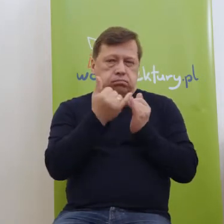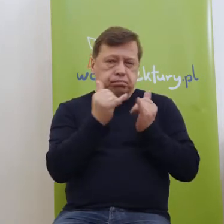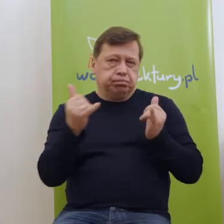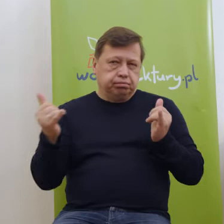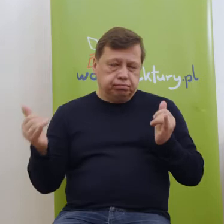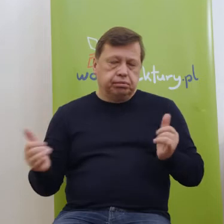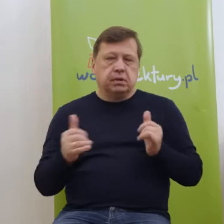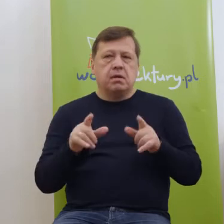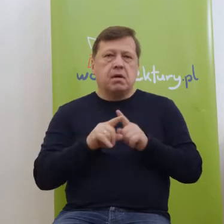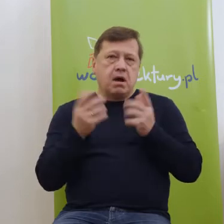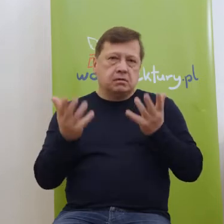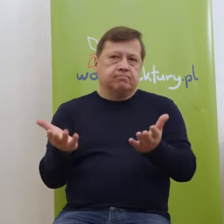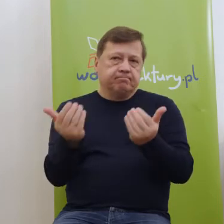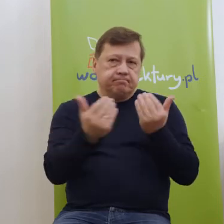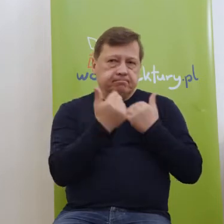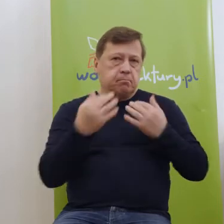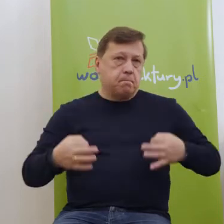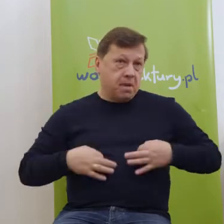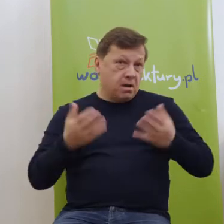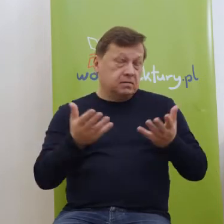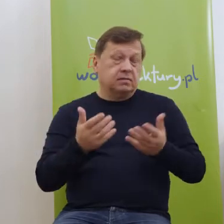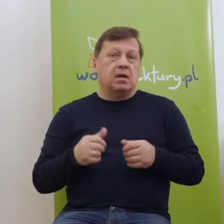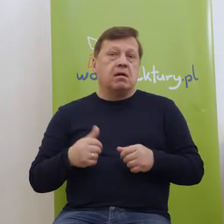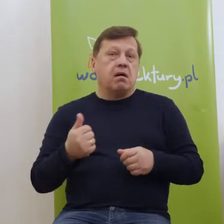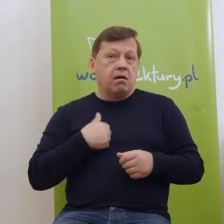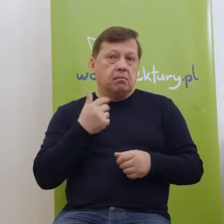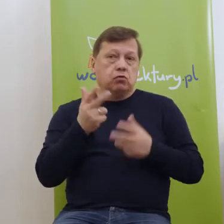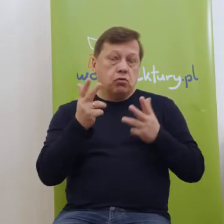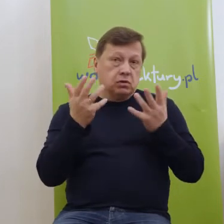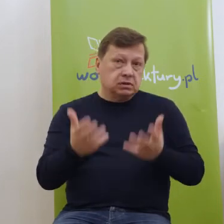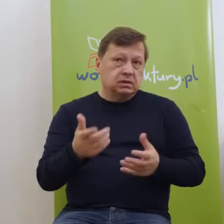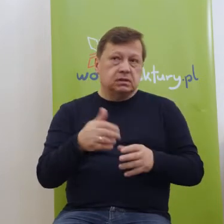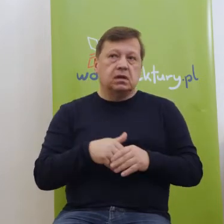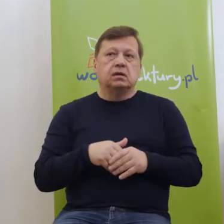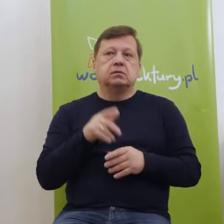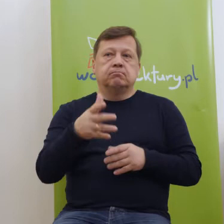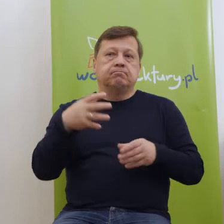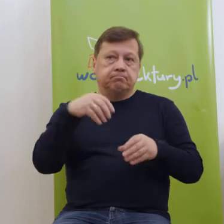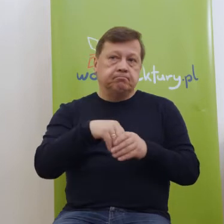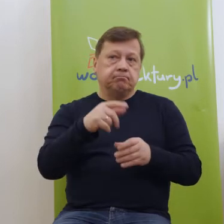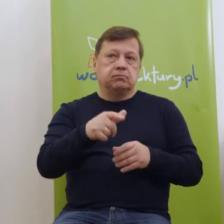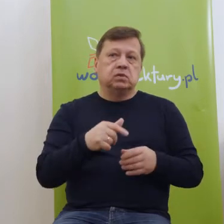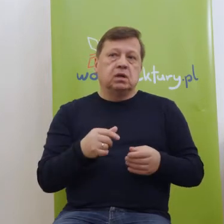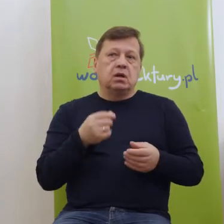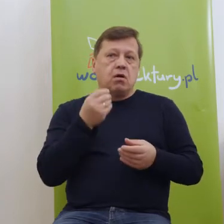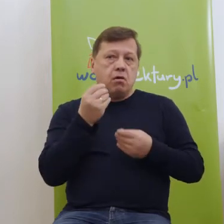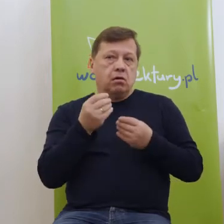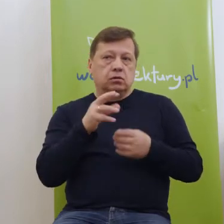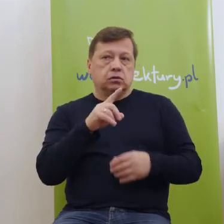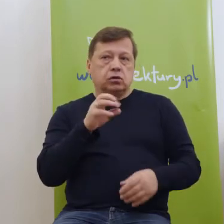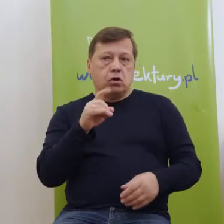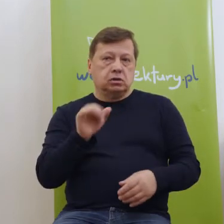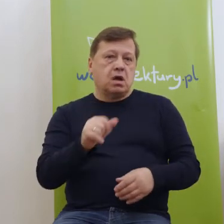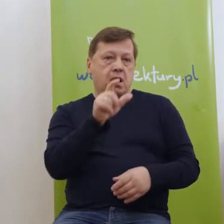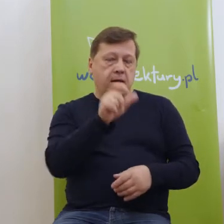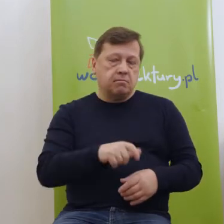też zachęcić, jeśli ktoś z Państwa ma ochotę, w wolnych lekturach mamy nie tylko wspaniałe opowiadanie Zosi, Pan Parasol,